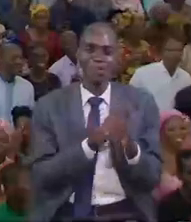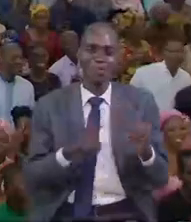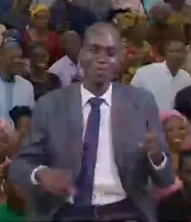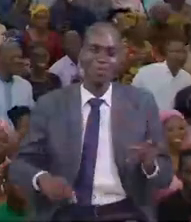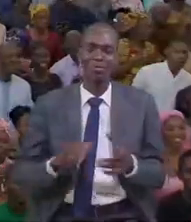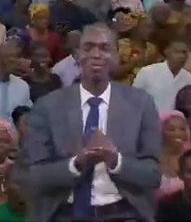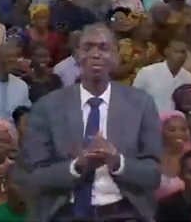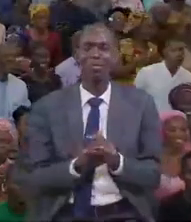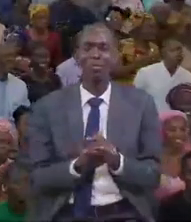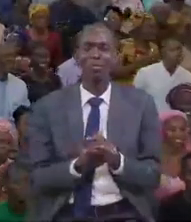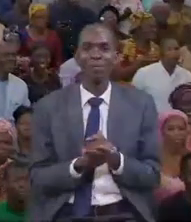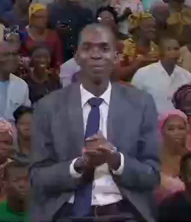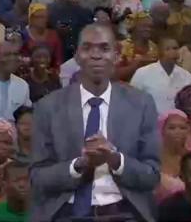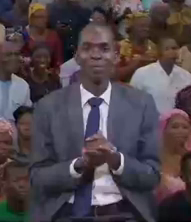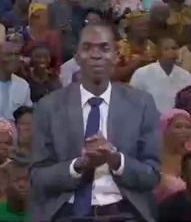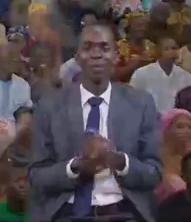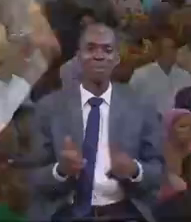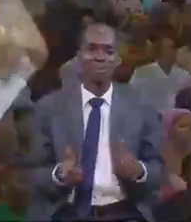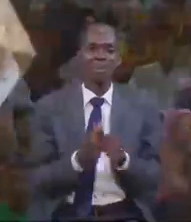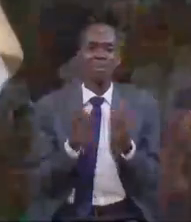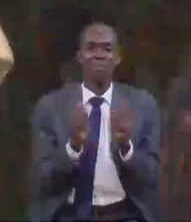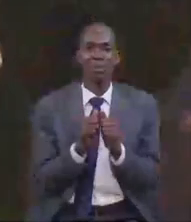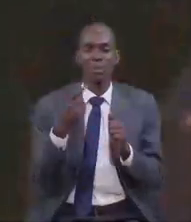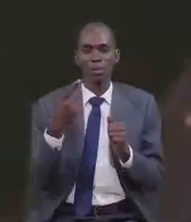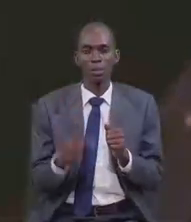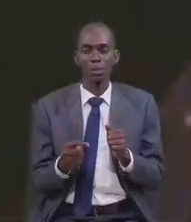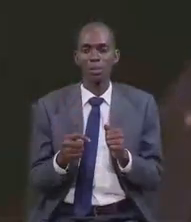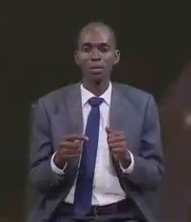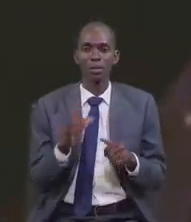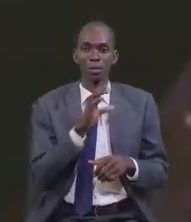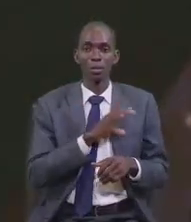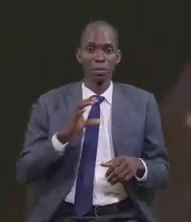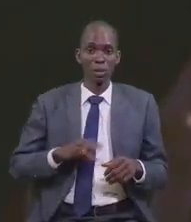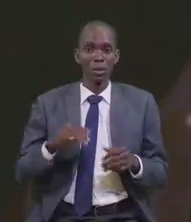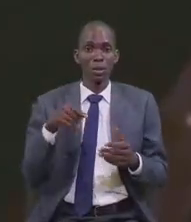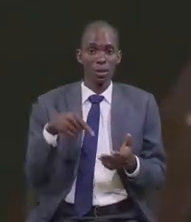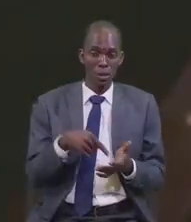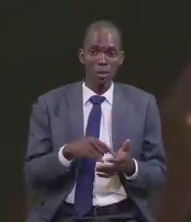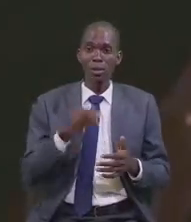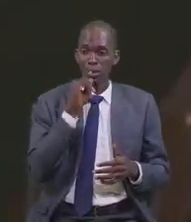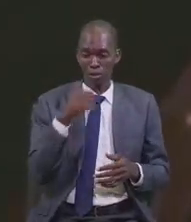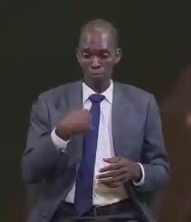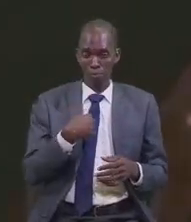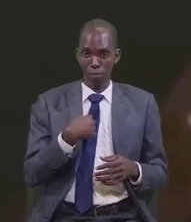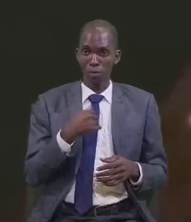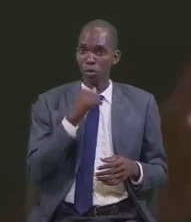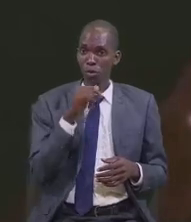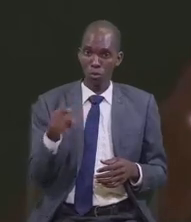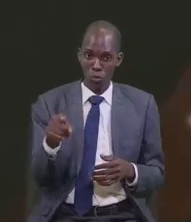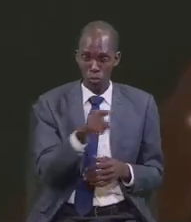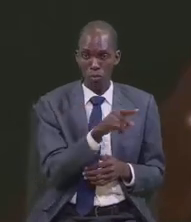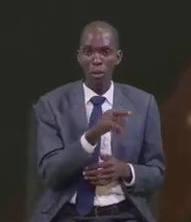Il faut rencontrer le comité de gestion. C'est moi qui te dis ça. Je veux réellement.